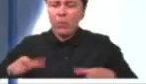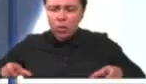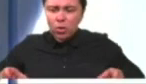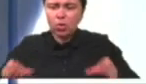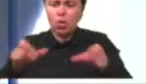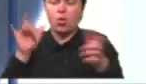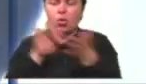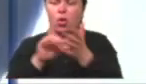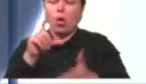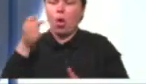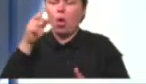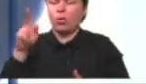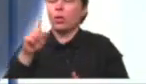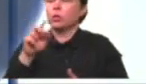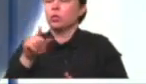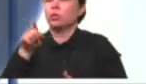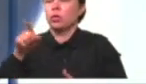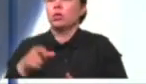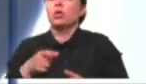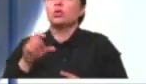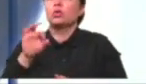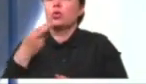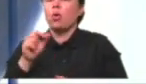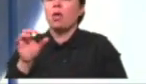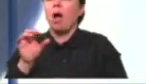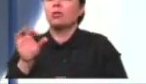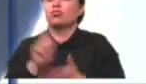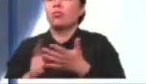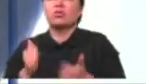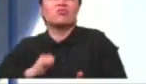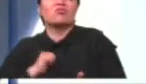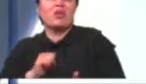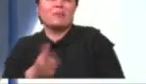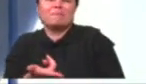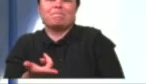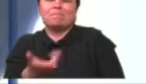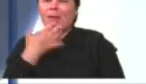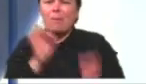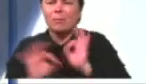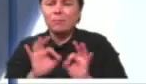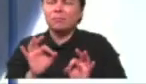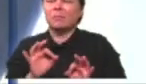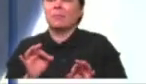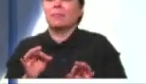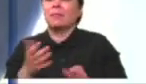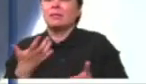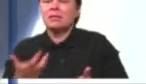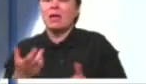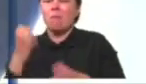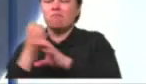do Lądka-Zdrój i do Stronia Śląskiego zostaną wyremontowane i będziemy mogli dojechać tam